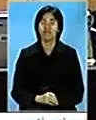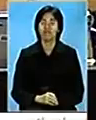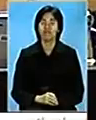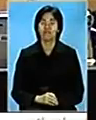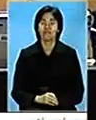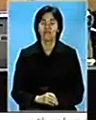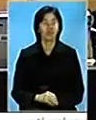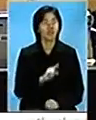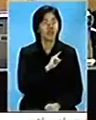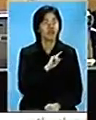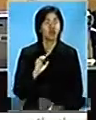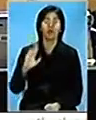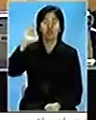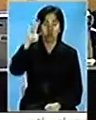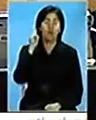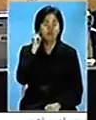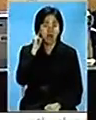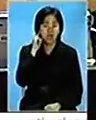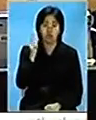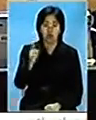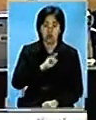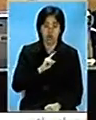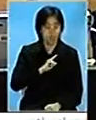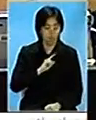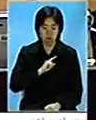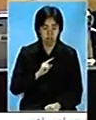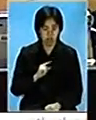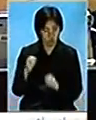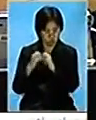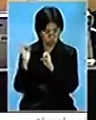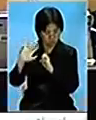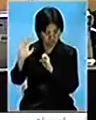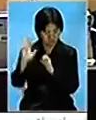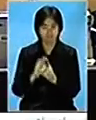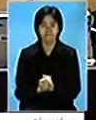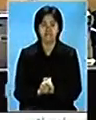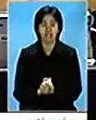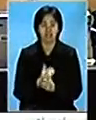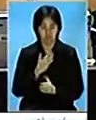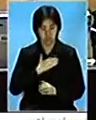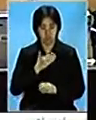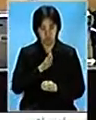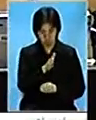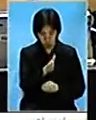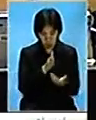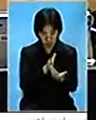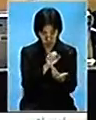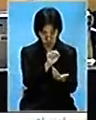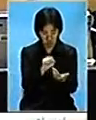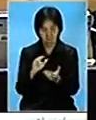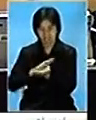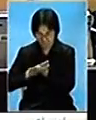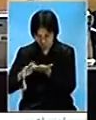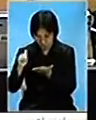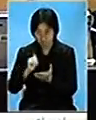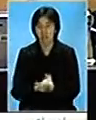เขามีหน้าที่ประท้วงผมฟังอยู่คุณไม่มีหน้าที่ที่จะต้องมาสอดแทรกขึ้นระหว่างผู้ประท้วงกับประธานรักษามารยา